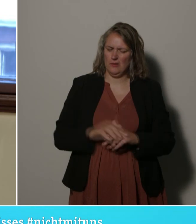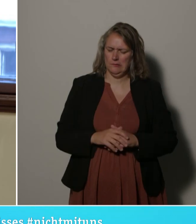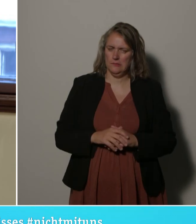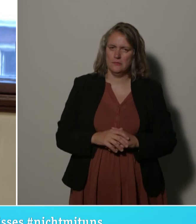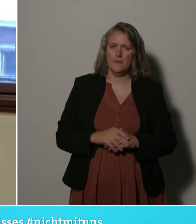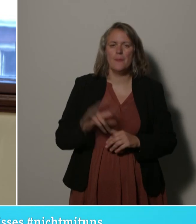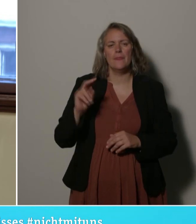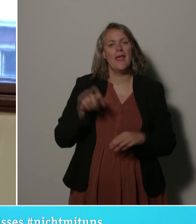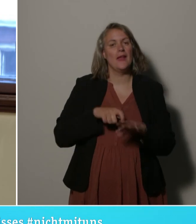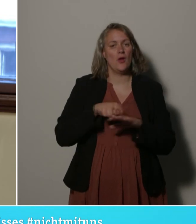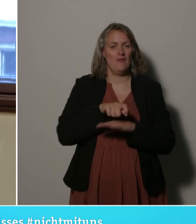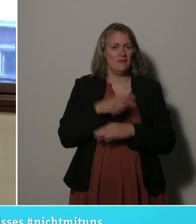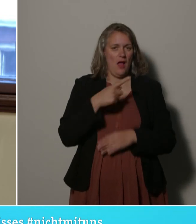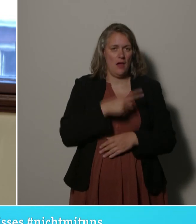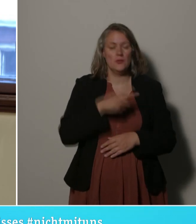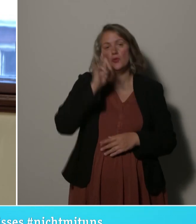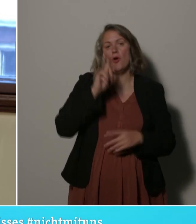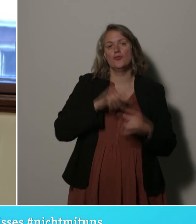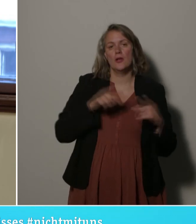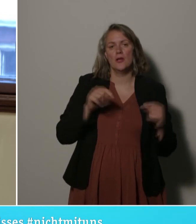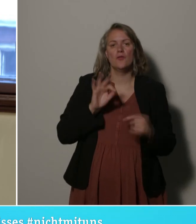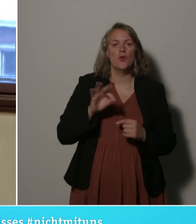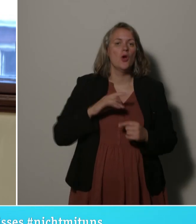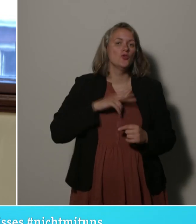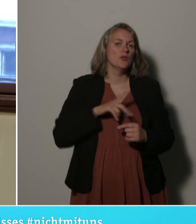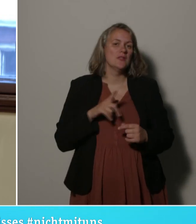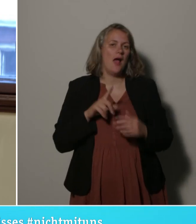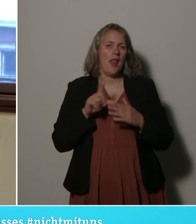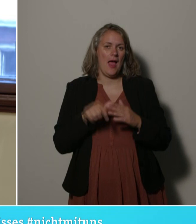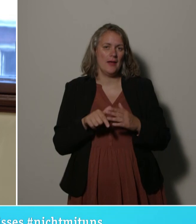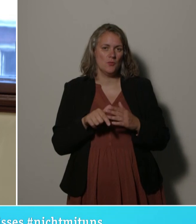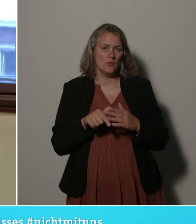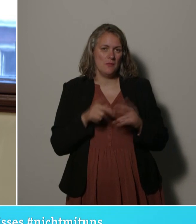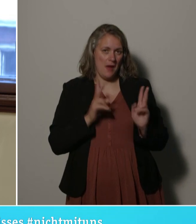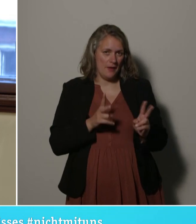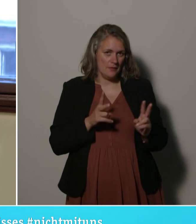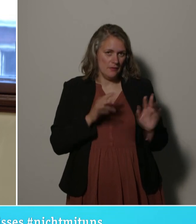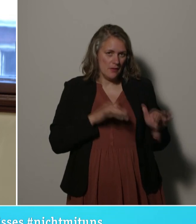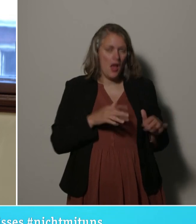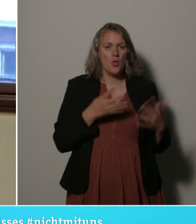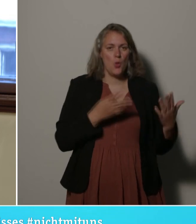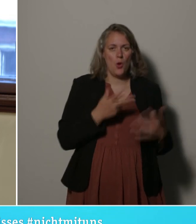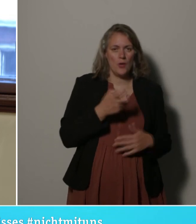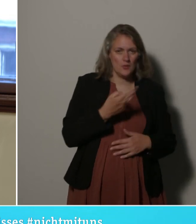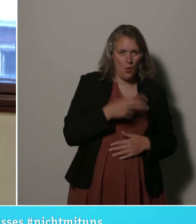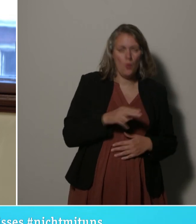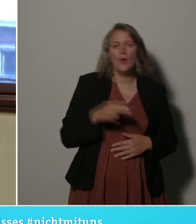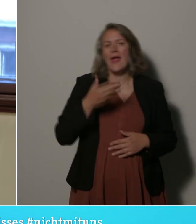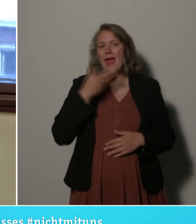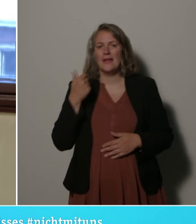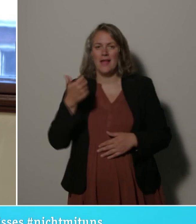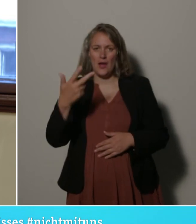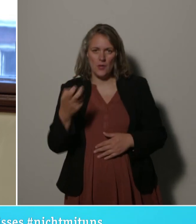Im NRW soll das Deutschland-Ticket für Sozialleistungsberechtigte 39 Euro kosten, in Hessen 31, in